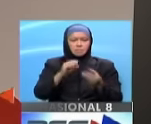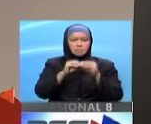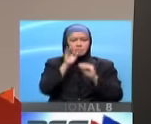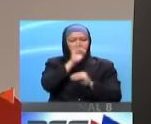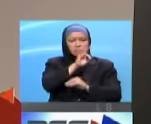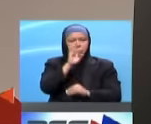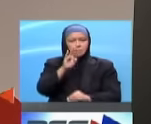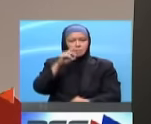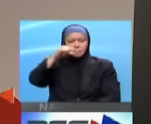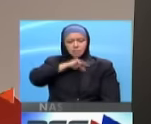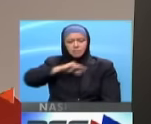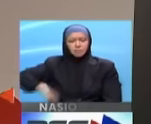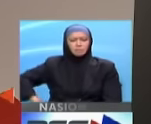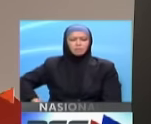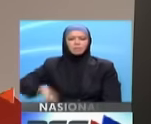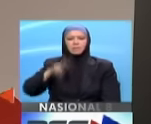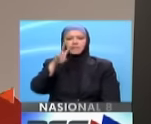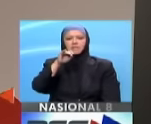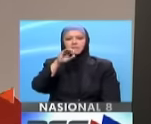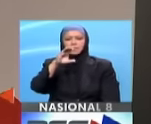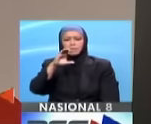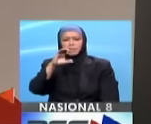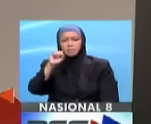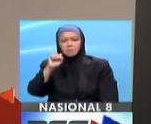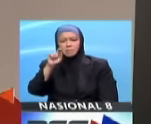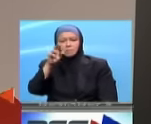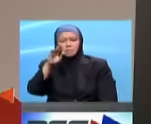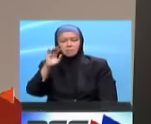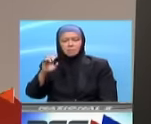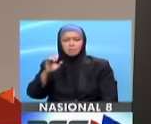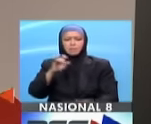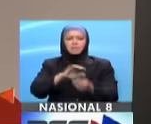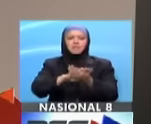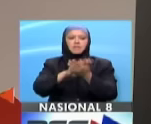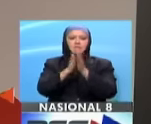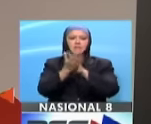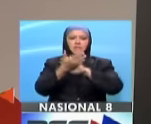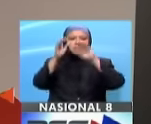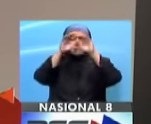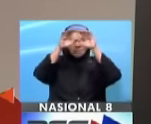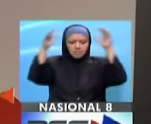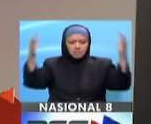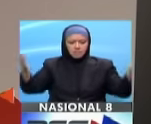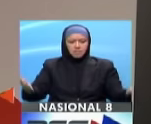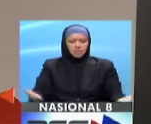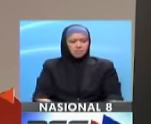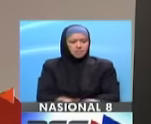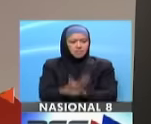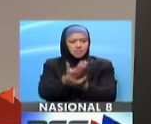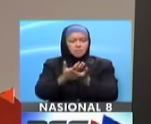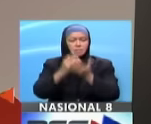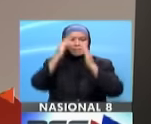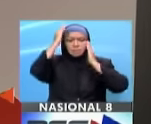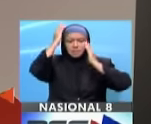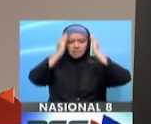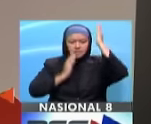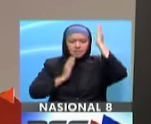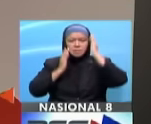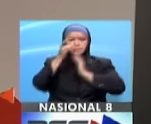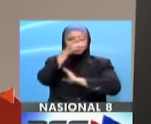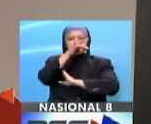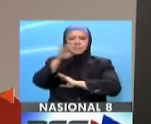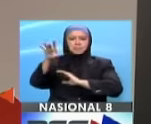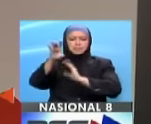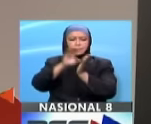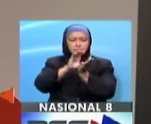testament to PNB's success in becoming one of Malaysia's premier investment institutions and